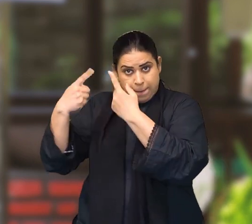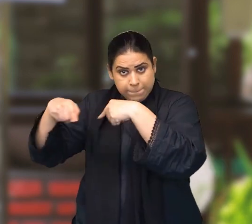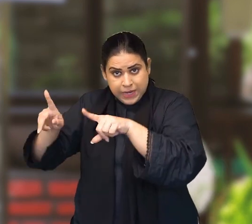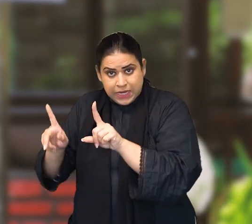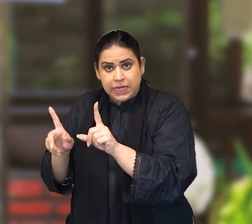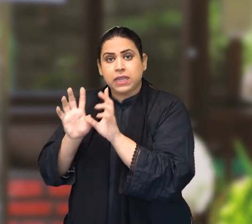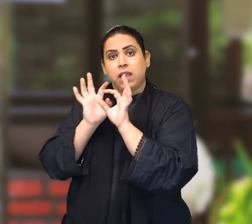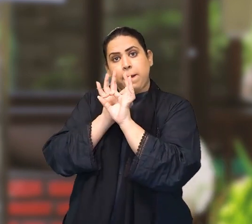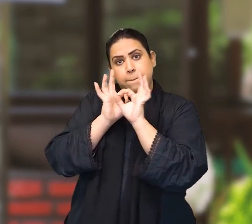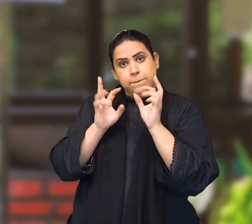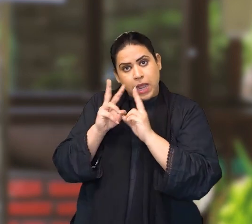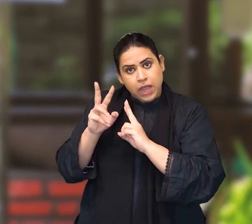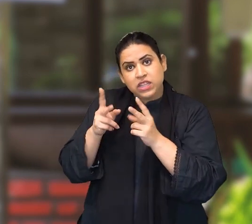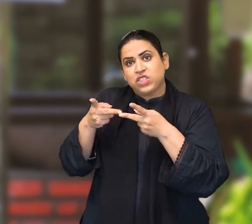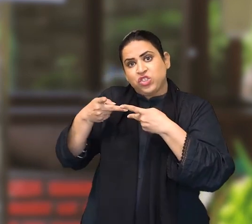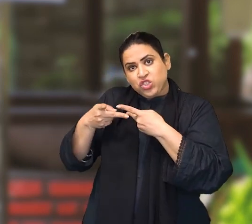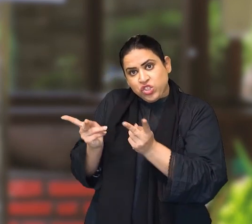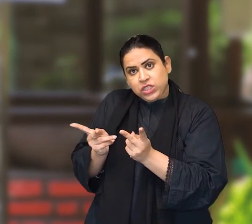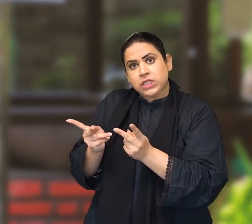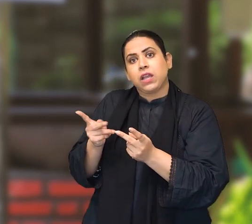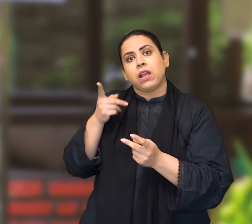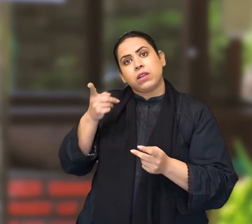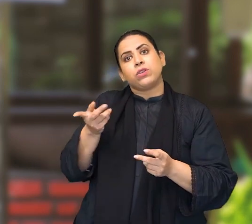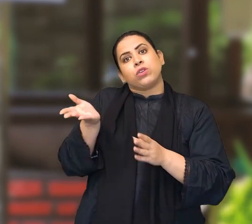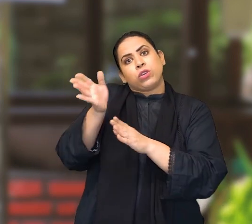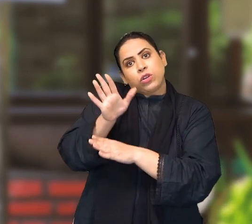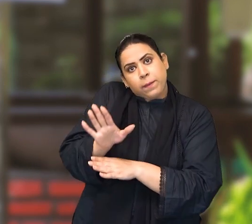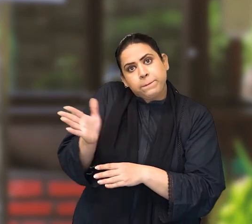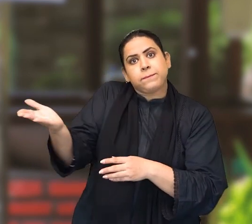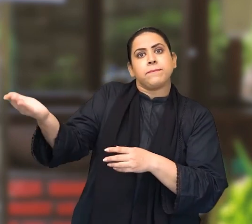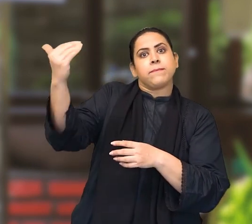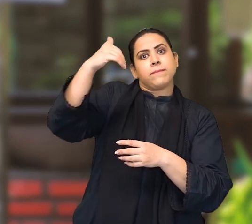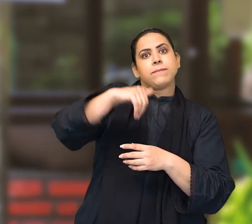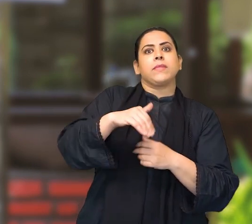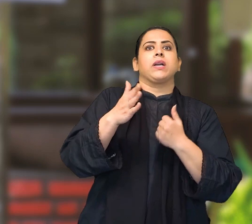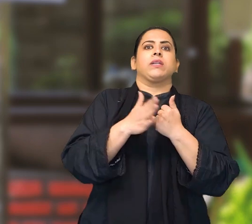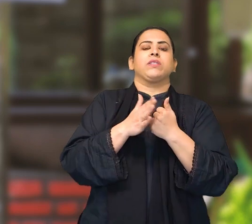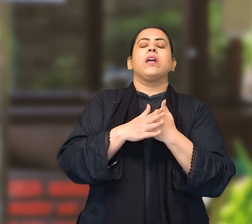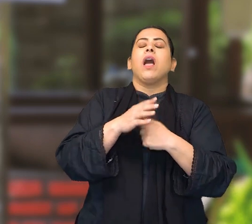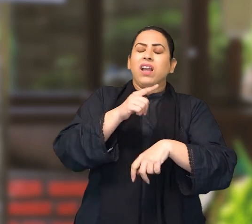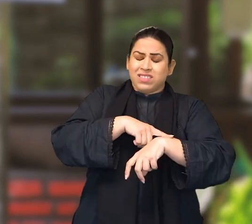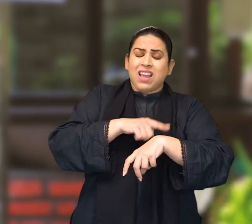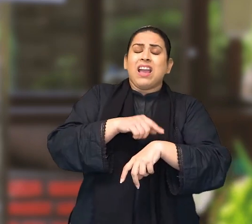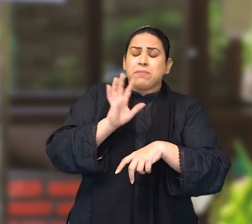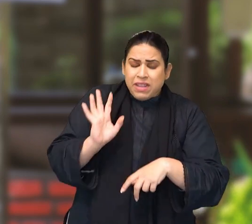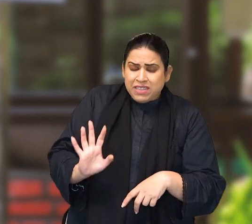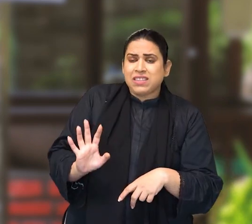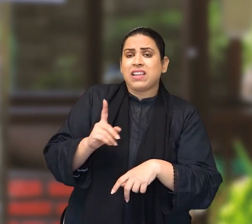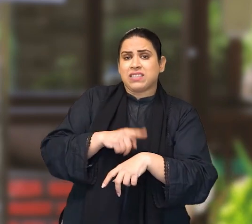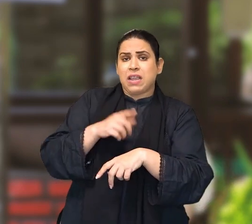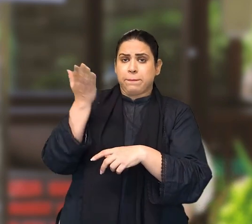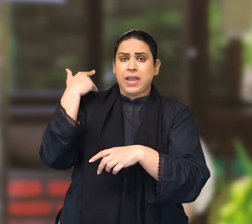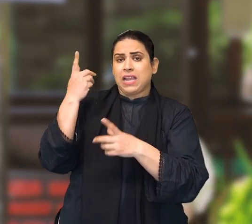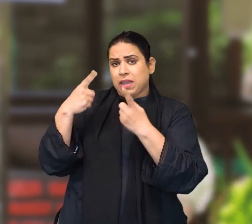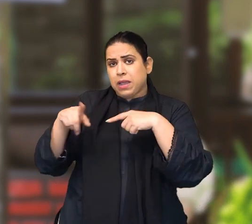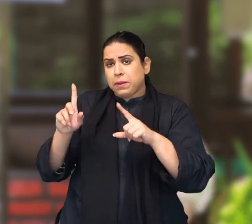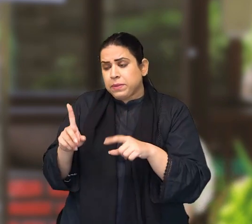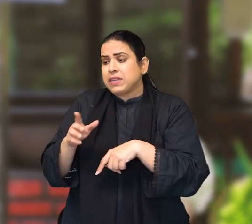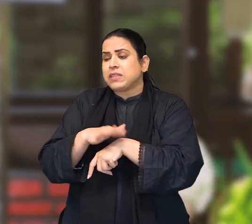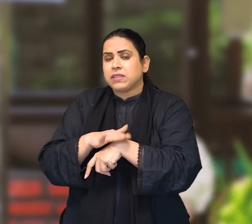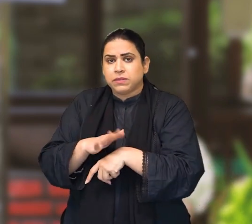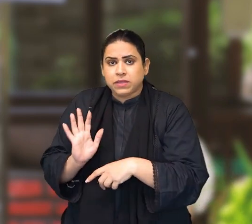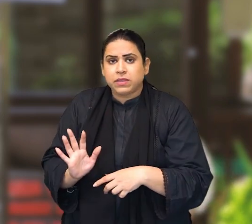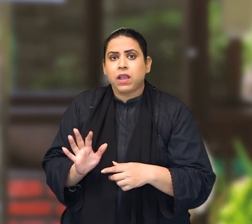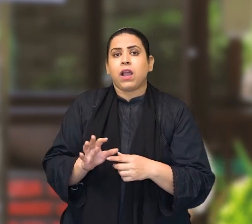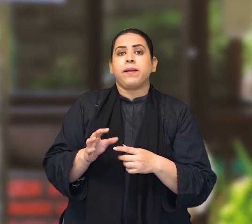जब group वगैरह बन जाए client के साथ, share your playlist. That solve a lot of issues because a lot of time when you sit and editing the highlight वो चीज़ें बना